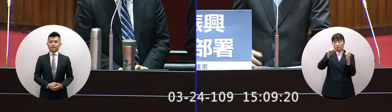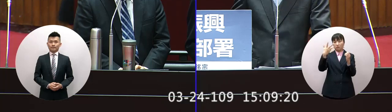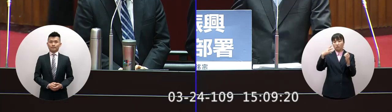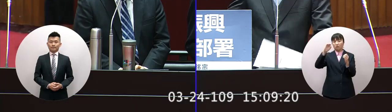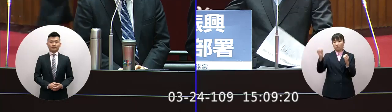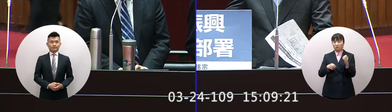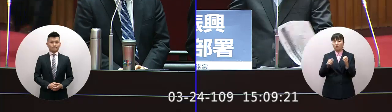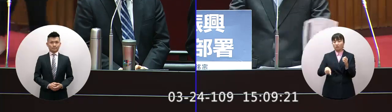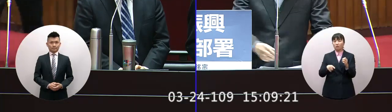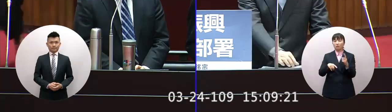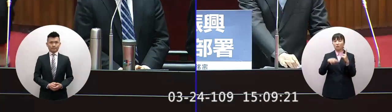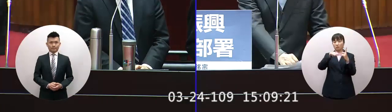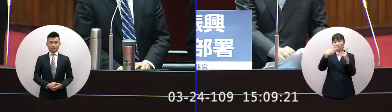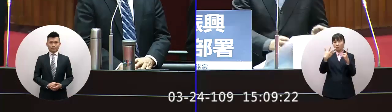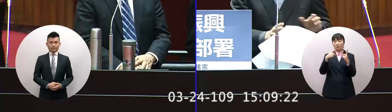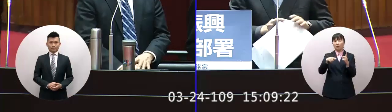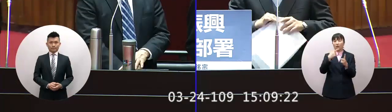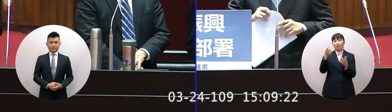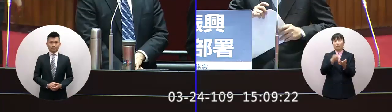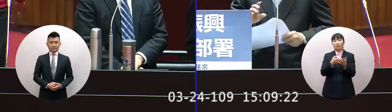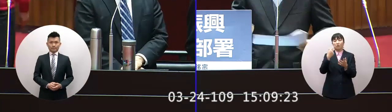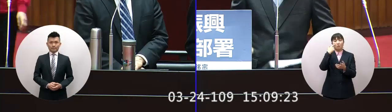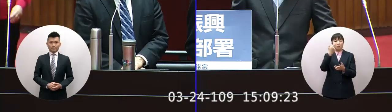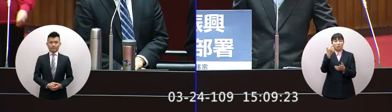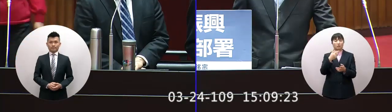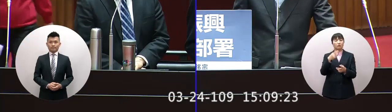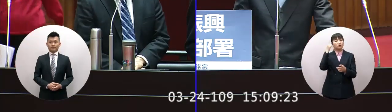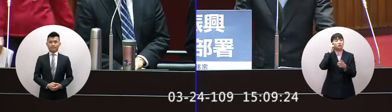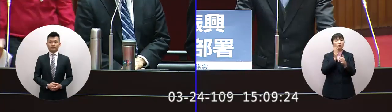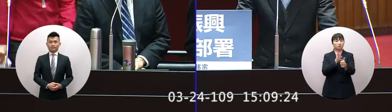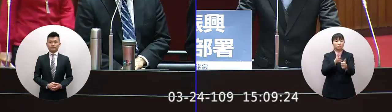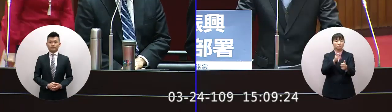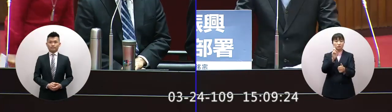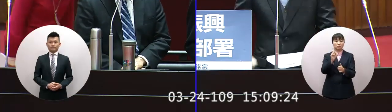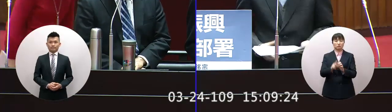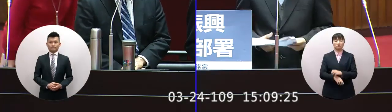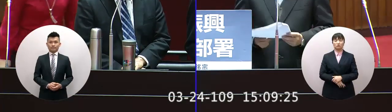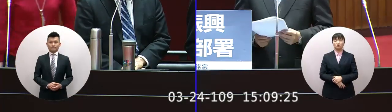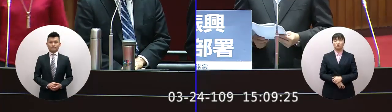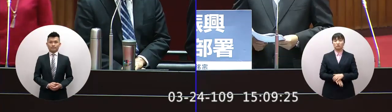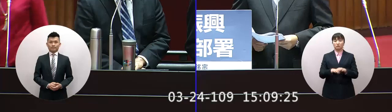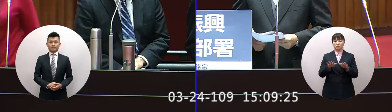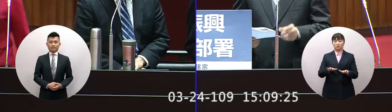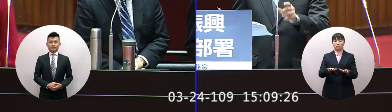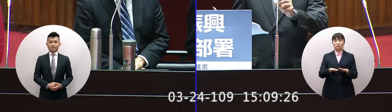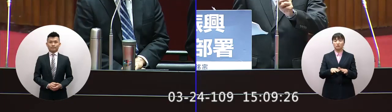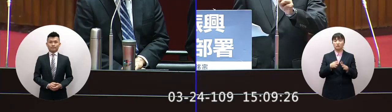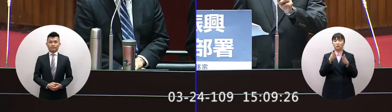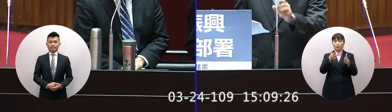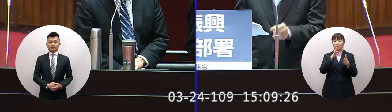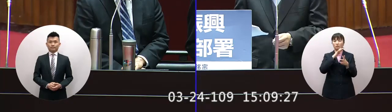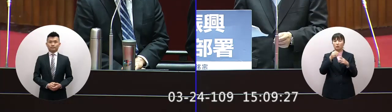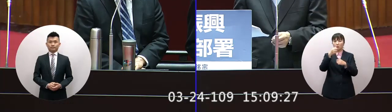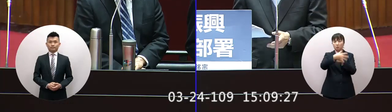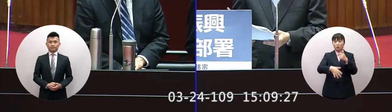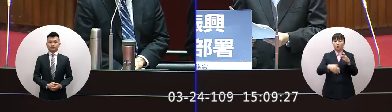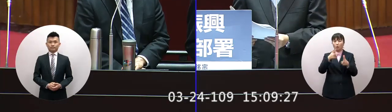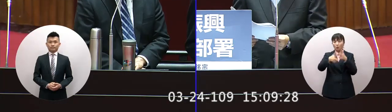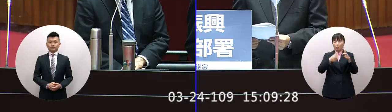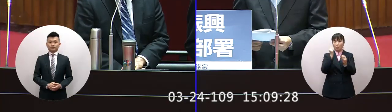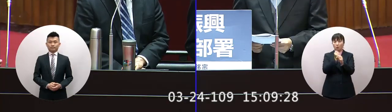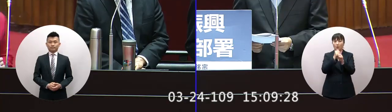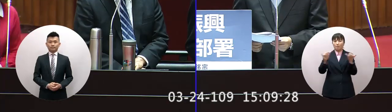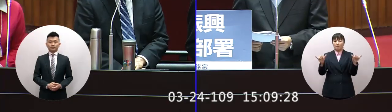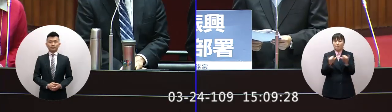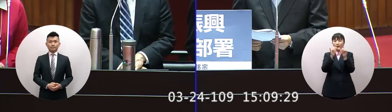1.8%，所以影响非常的严重。接着我要请教院长的问题是，现在对产业的冲击，